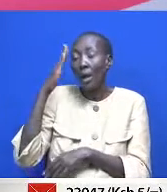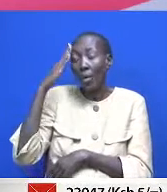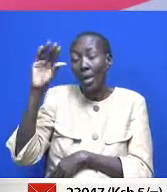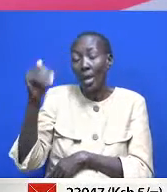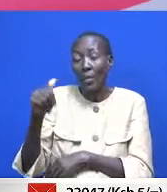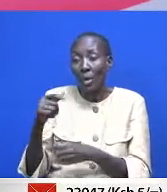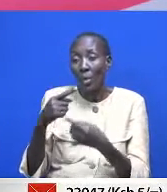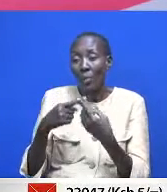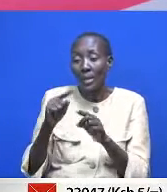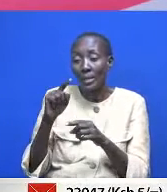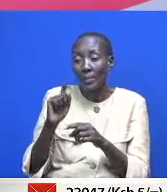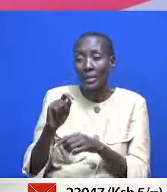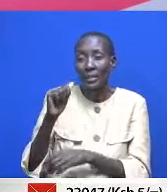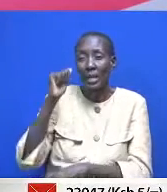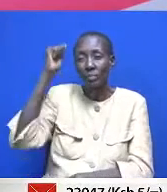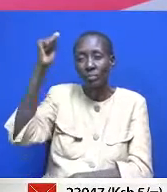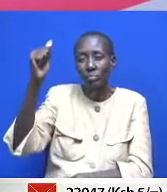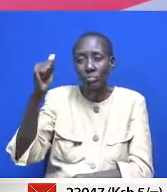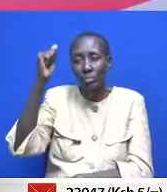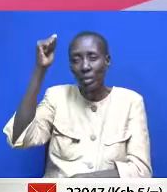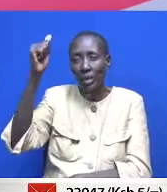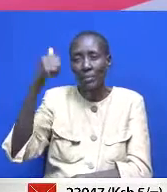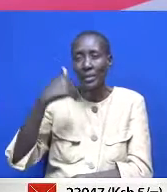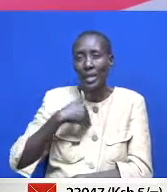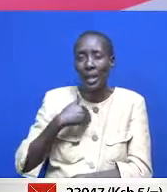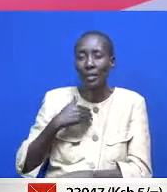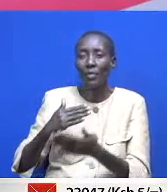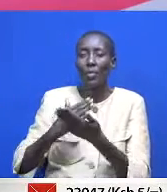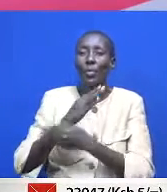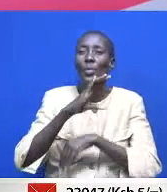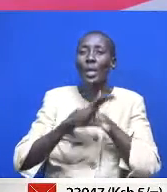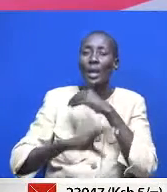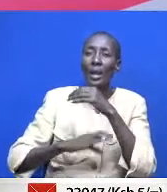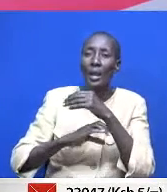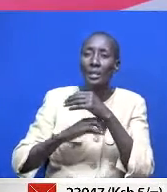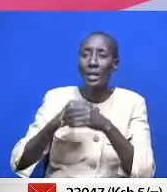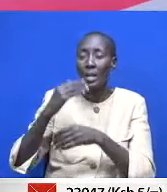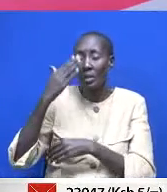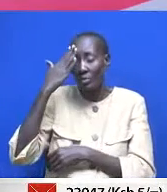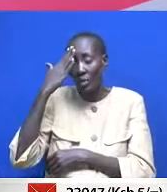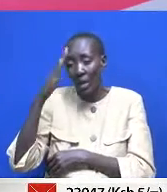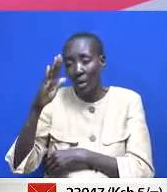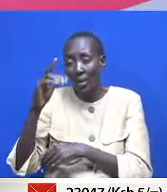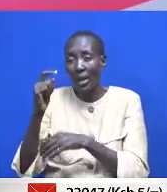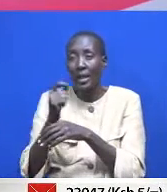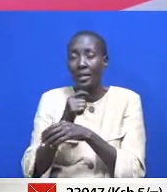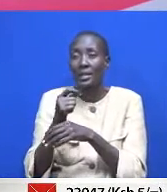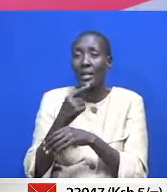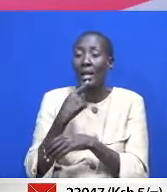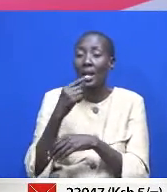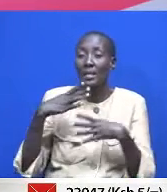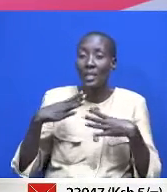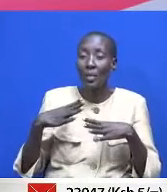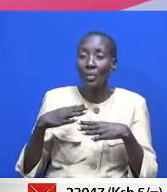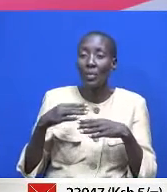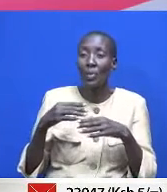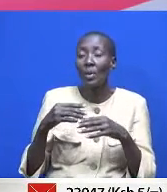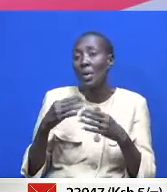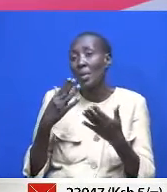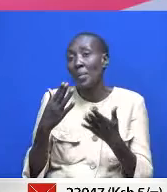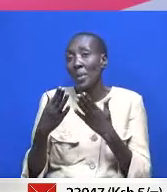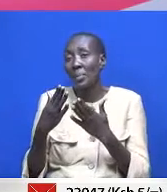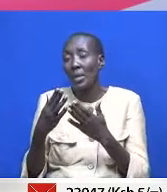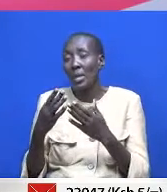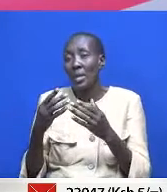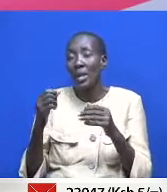ya kote nchini ili tuwaeleze watu kwamba nini ambaye zaidi itapatikana mnamo wa mwezi wa